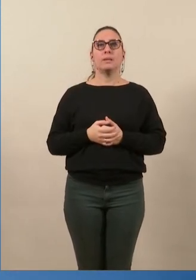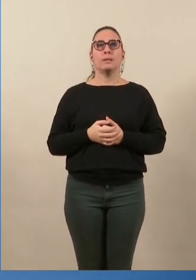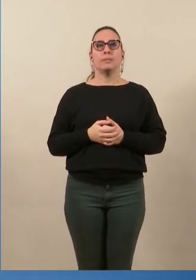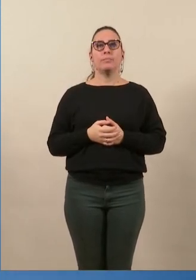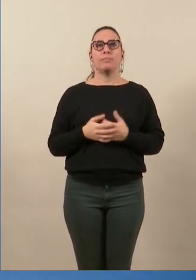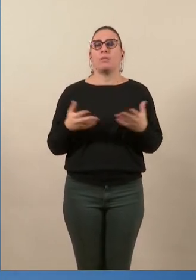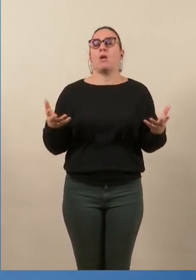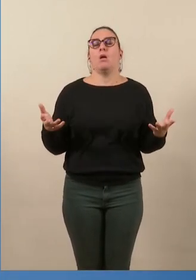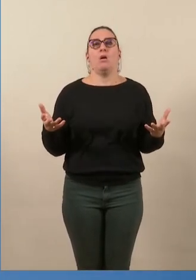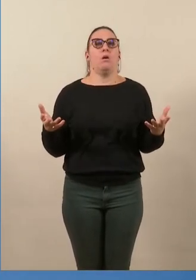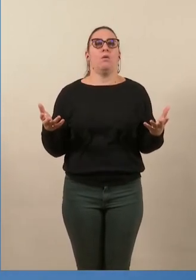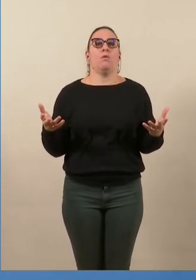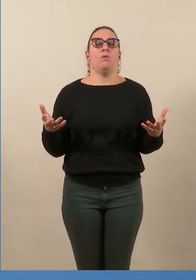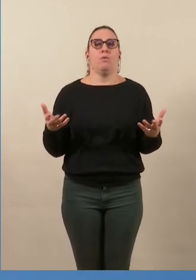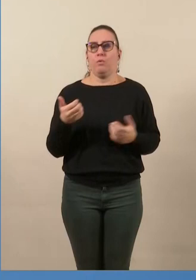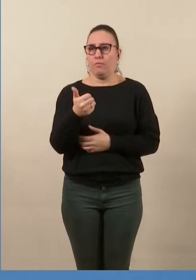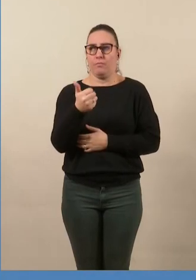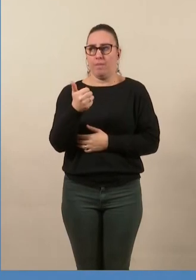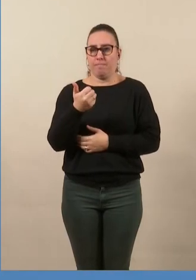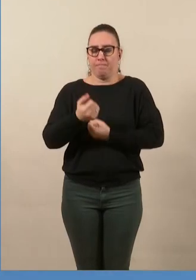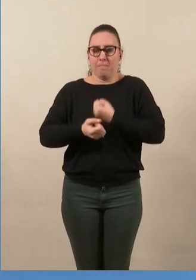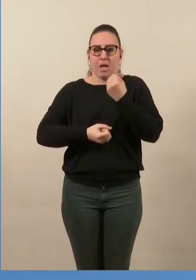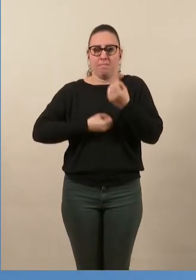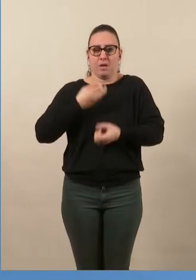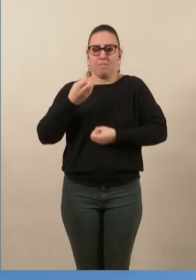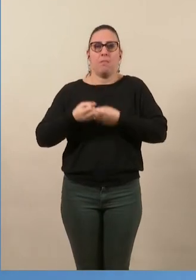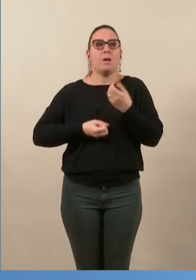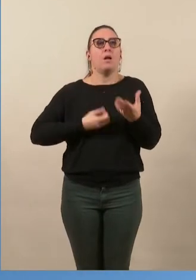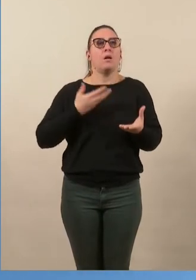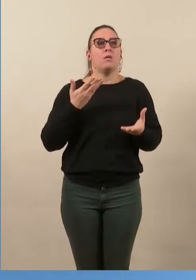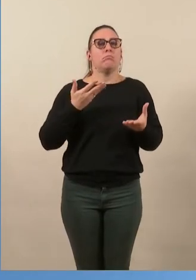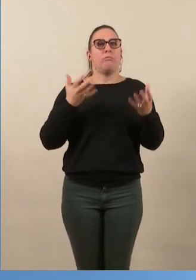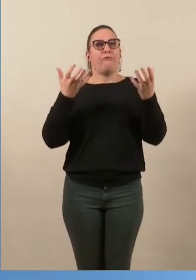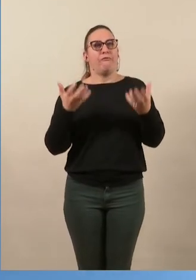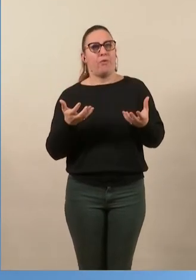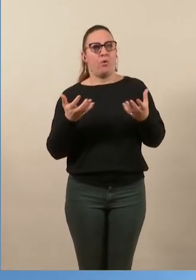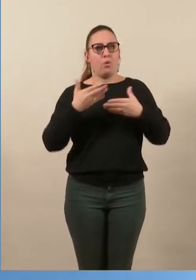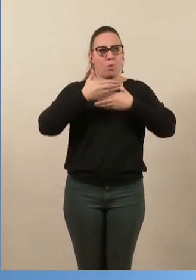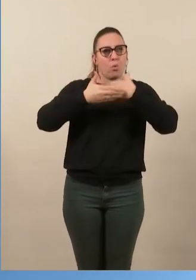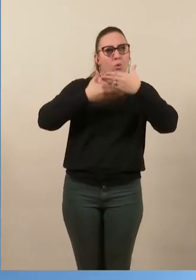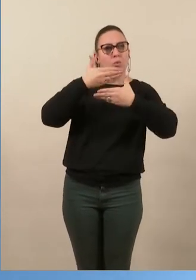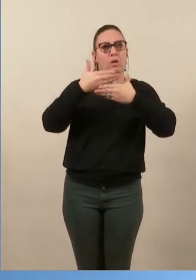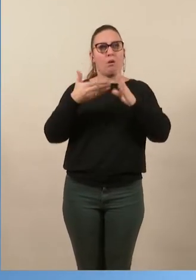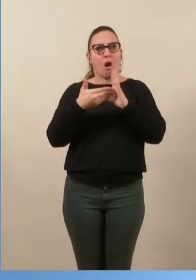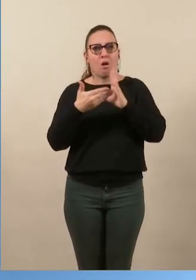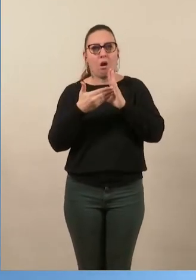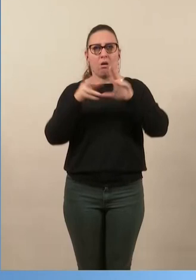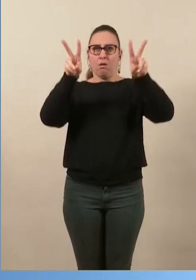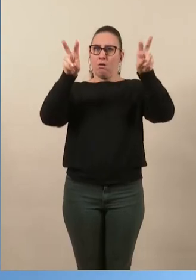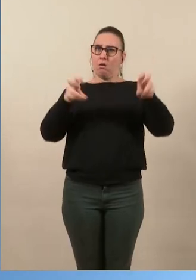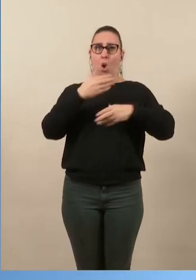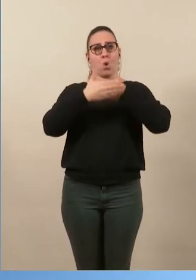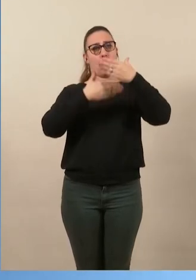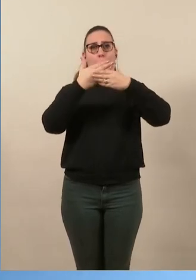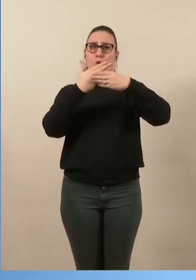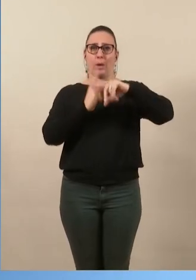euh vous vous vous dites qu'en fait vous voulez construire plus juste le titre vous dites que vous voulez